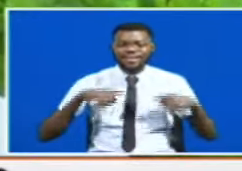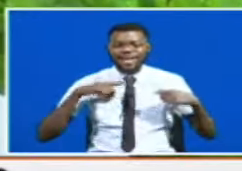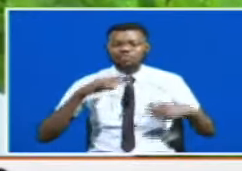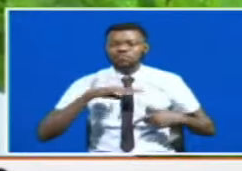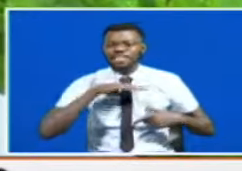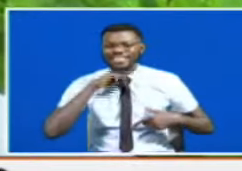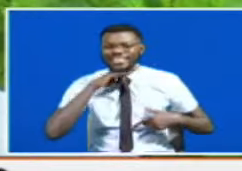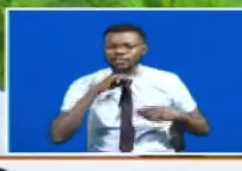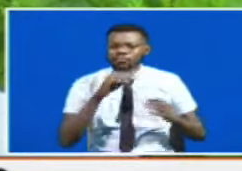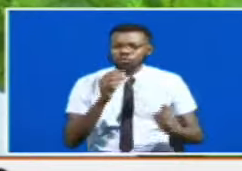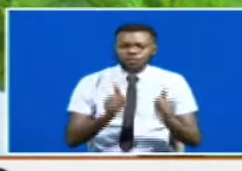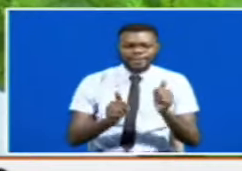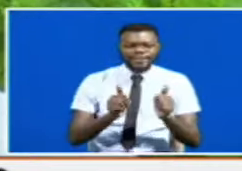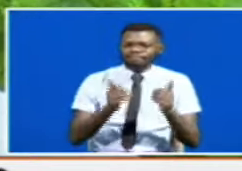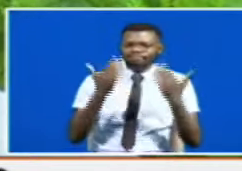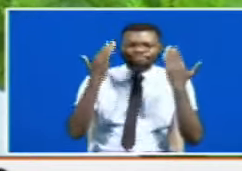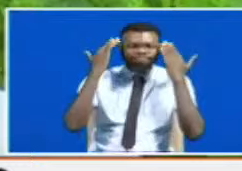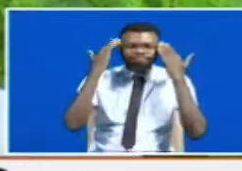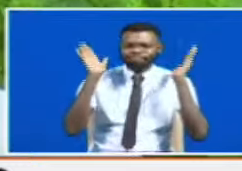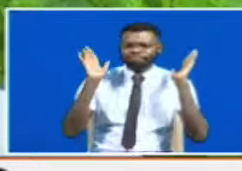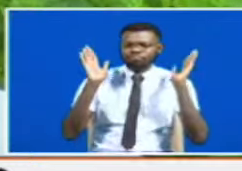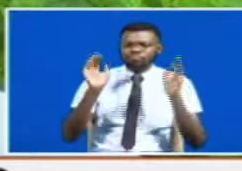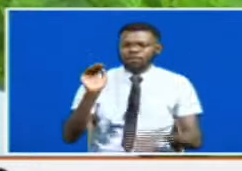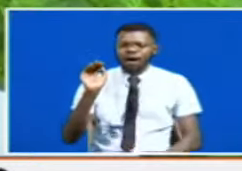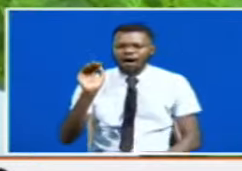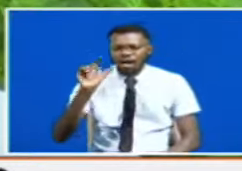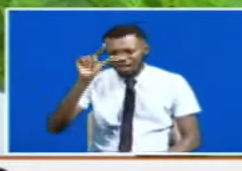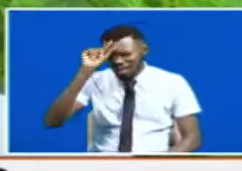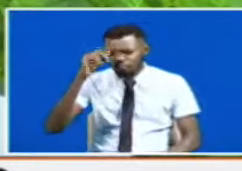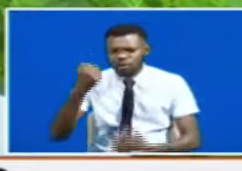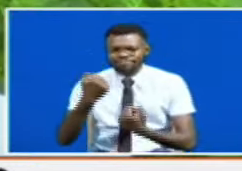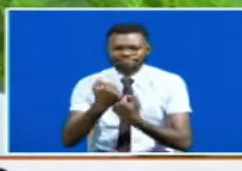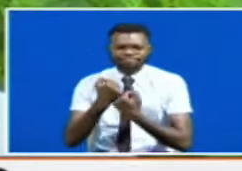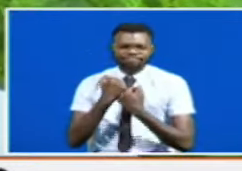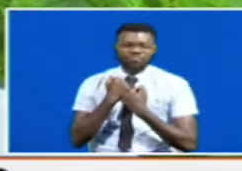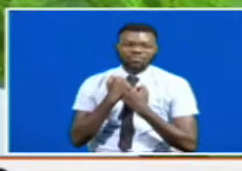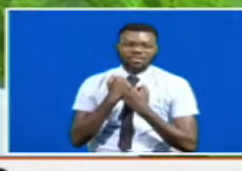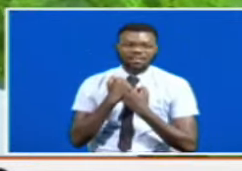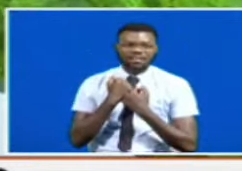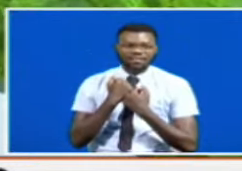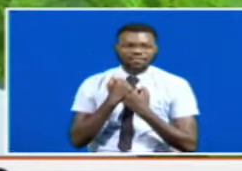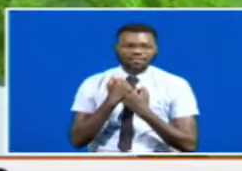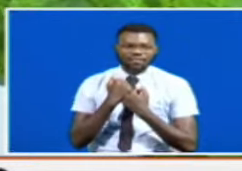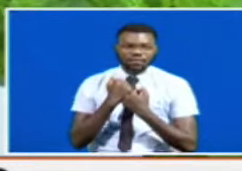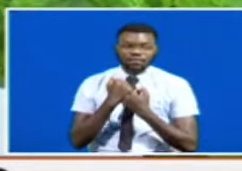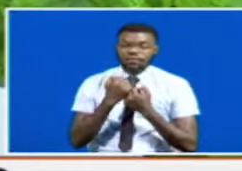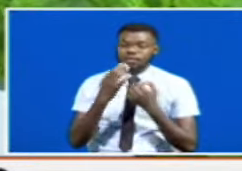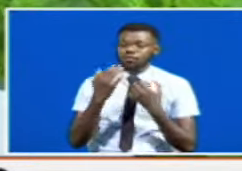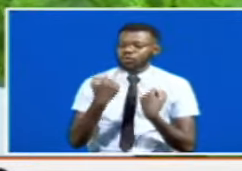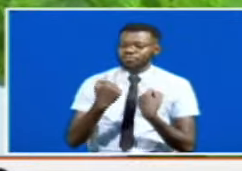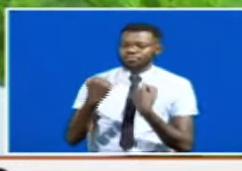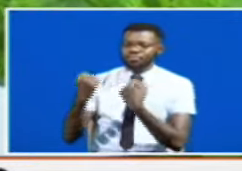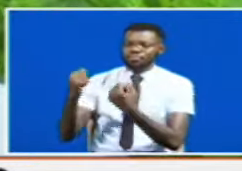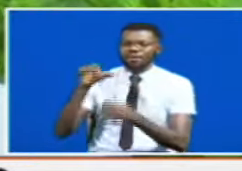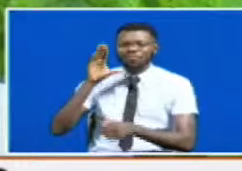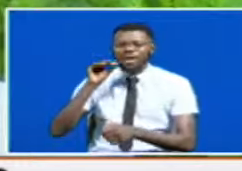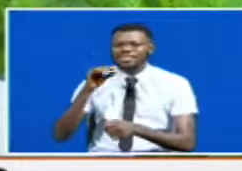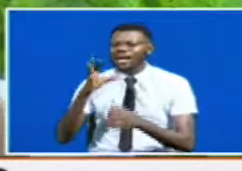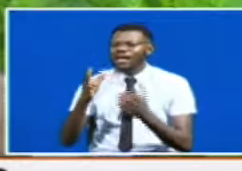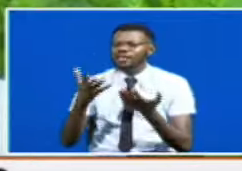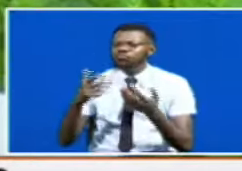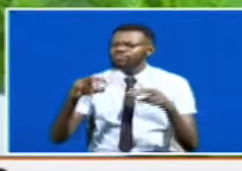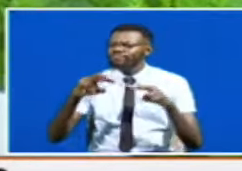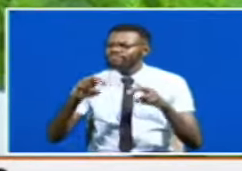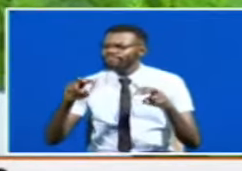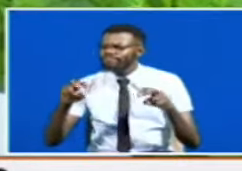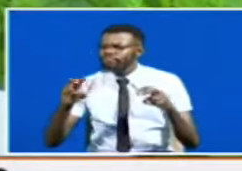amekufa. So tunaomba tu serikali tusaidie ili tunaweza fika Mombasa, hata kama ni kwa mojari tuangalie, hata kama